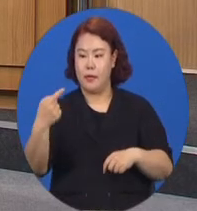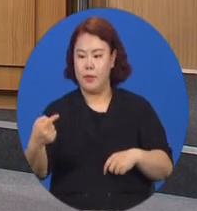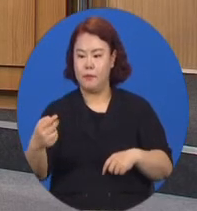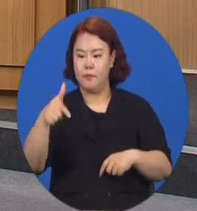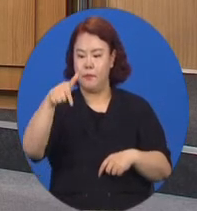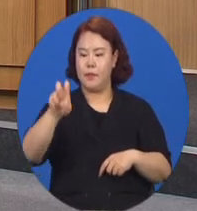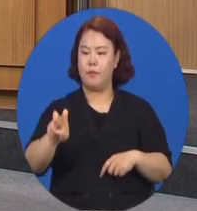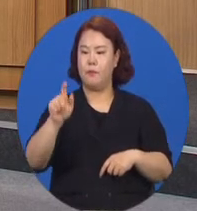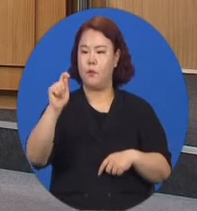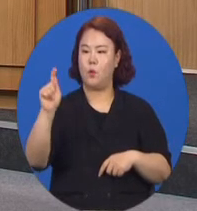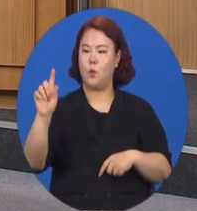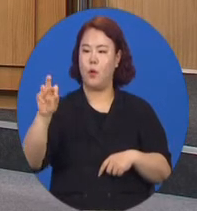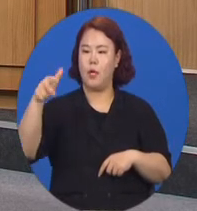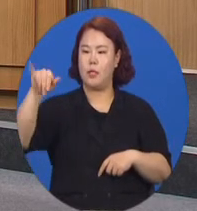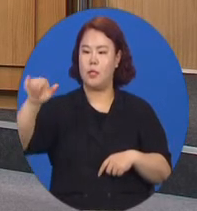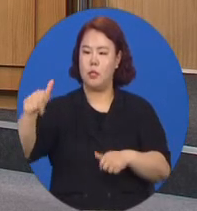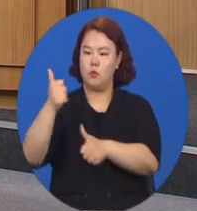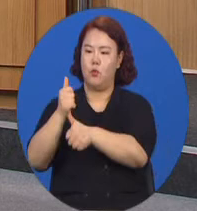바로 김광직 후보께서 답변해 주실까요?